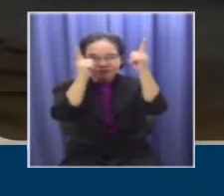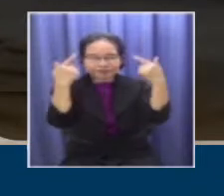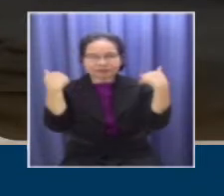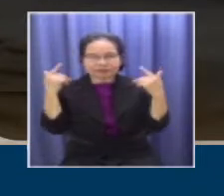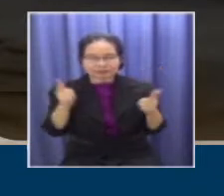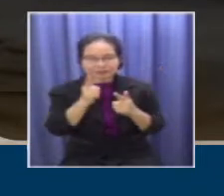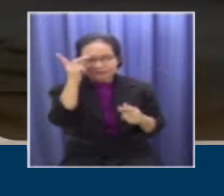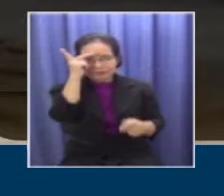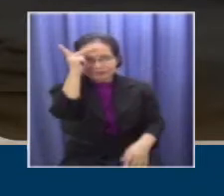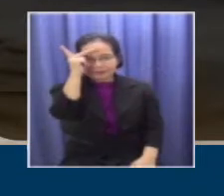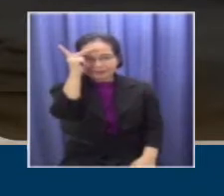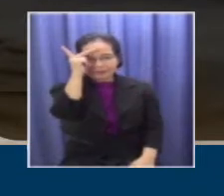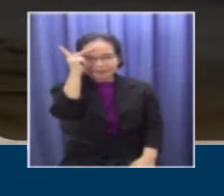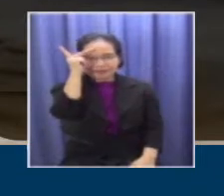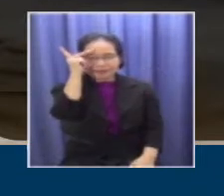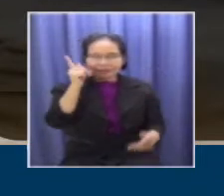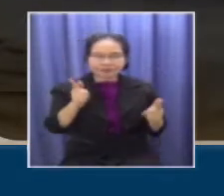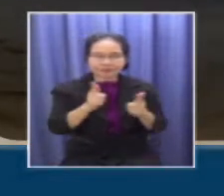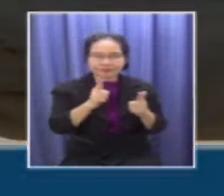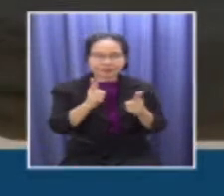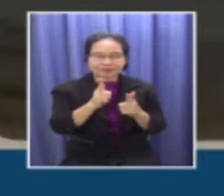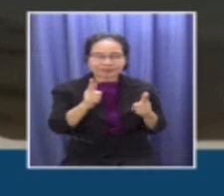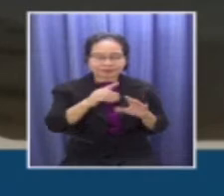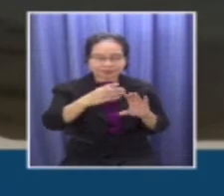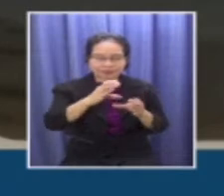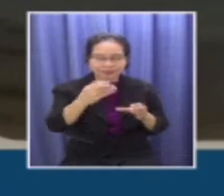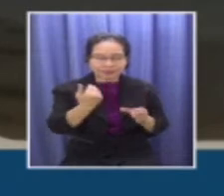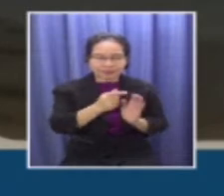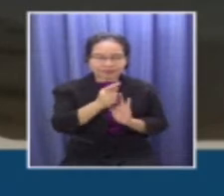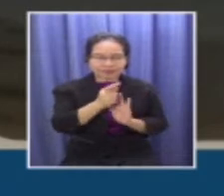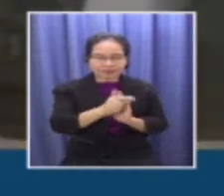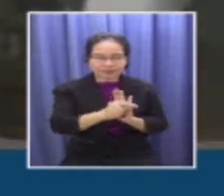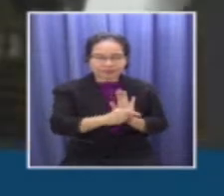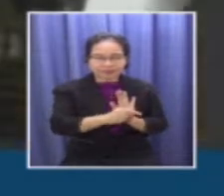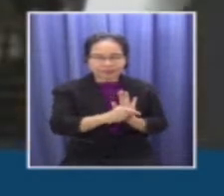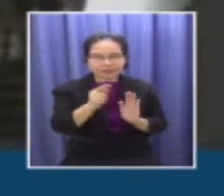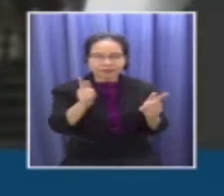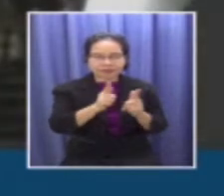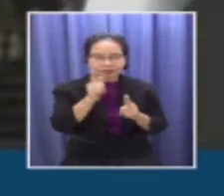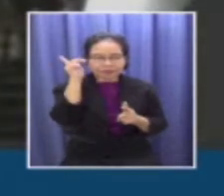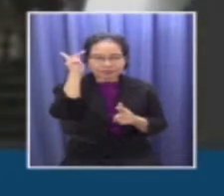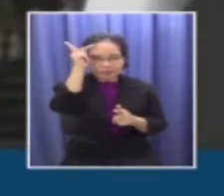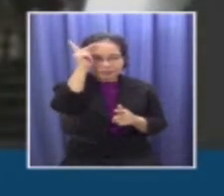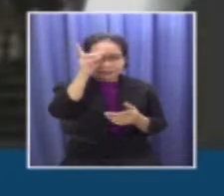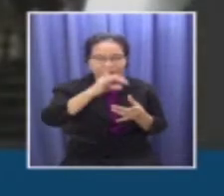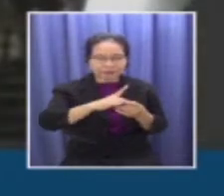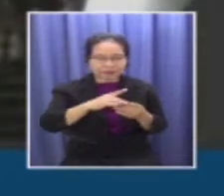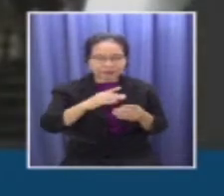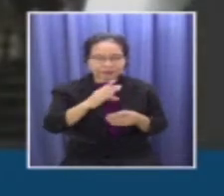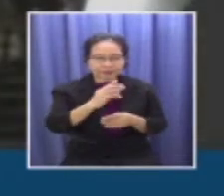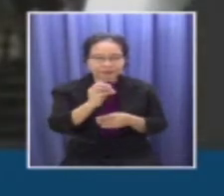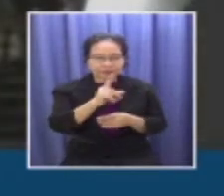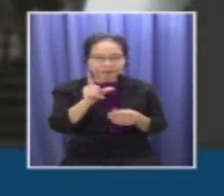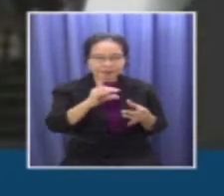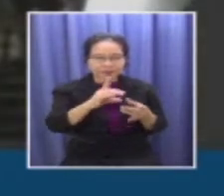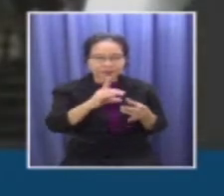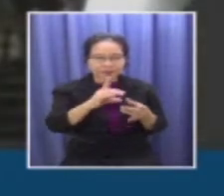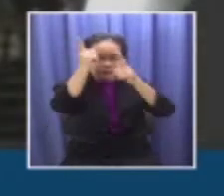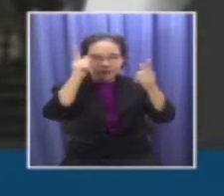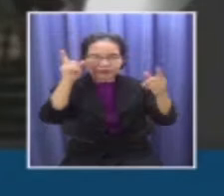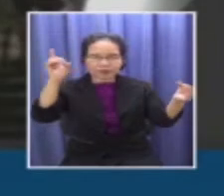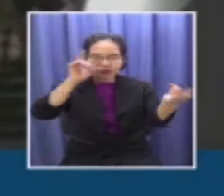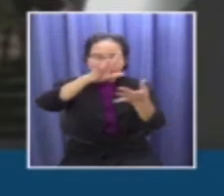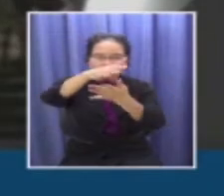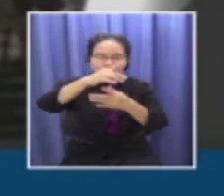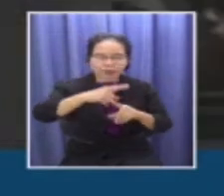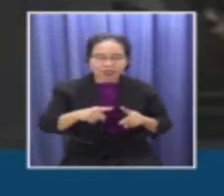ensroma na ese owia kwamu ntie won nsroma hodo wo honom ya won nsroma owia kwan